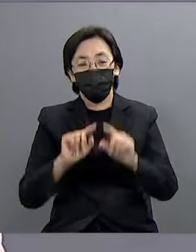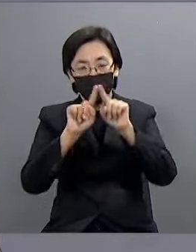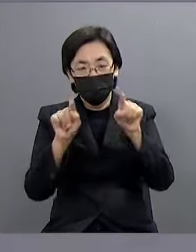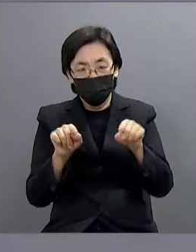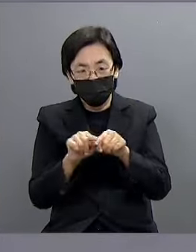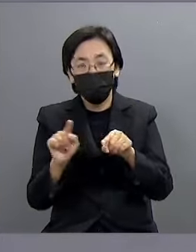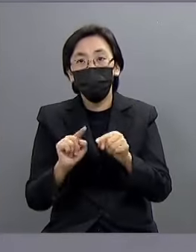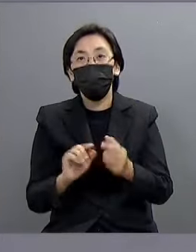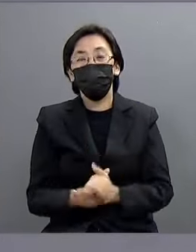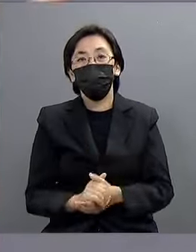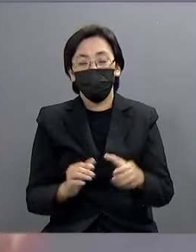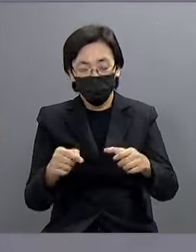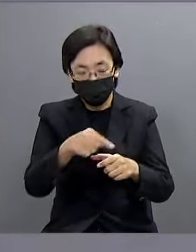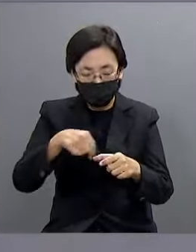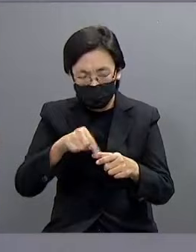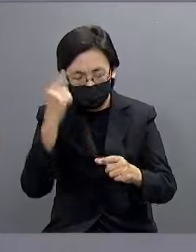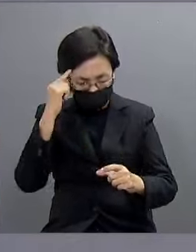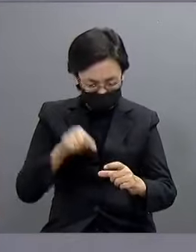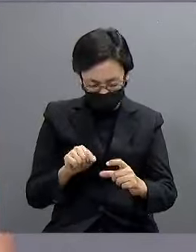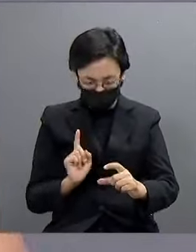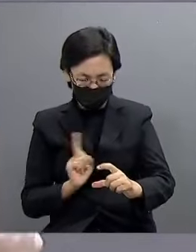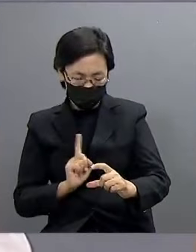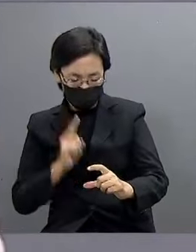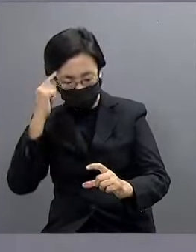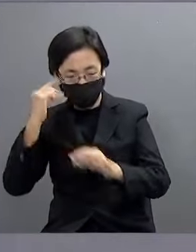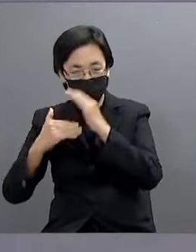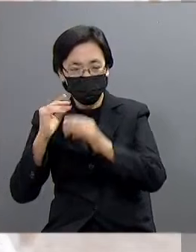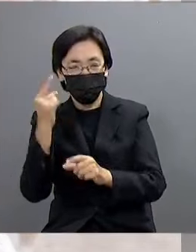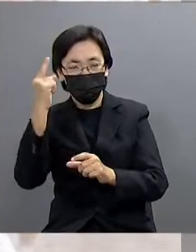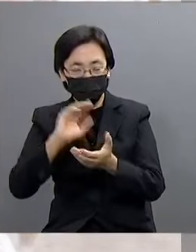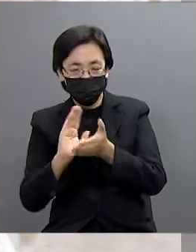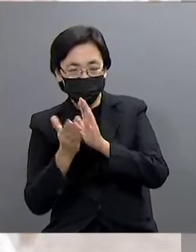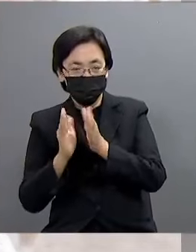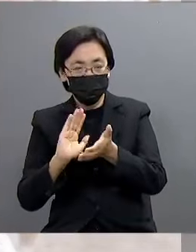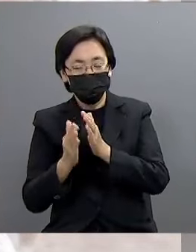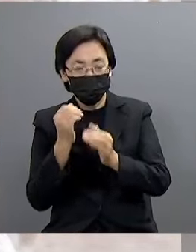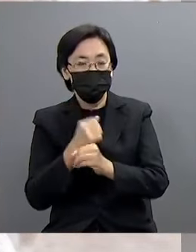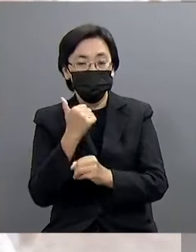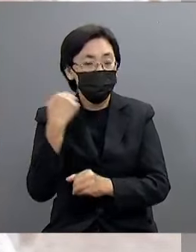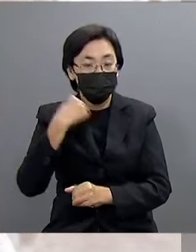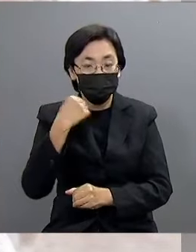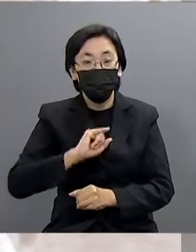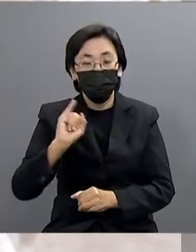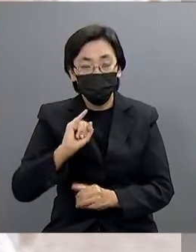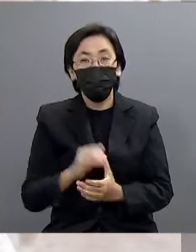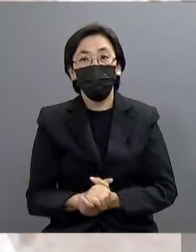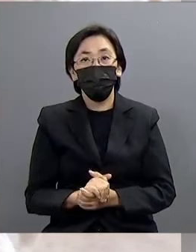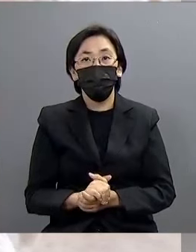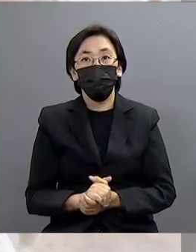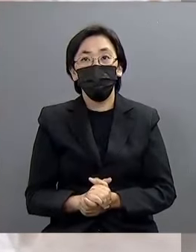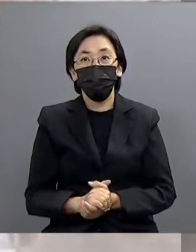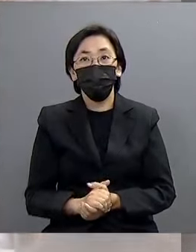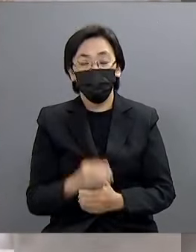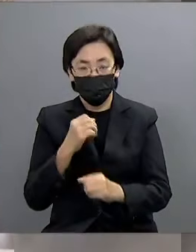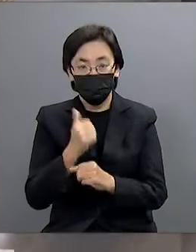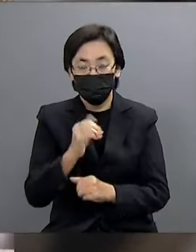แล้วก็ต้องมาอะแดปต์มาคิดต่อยอดอะไรเงี้ยค่ะ แต่ก็ทำได้ทุกครั้งถูกไหม ก็ถ้าสมมติว่าเบนรับปากลูกค้